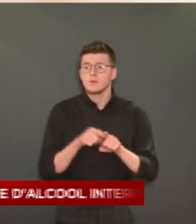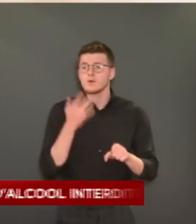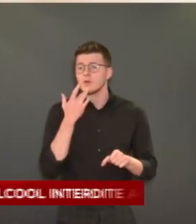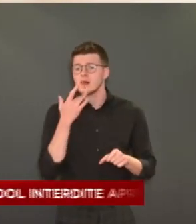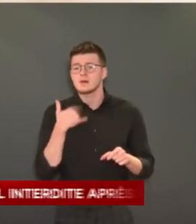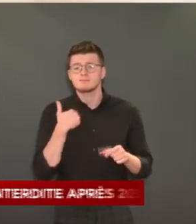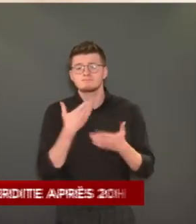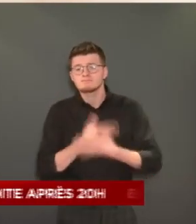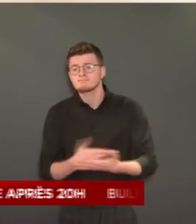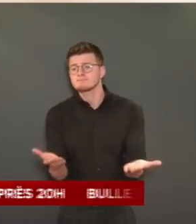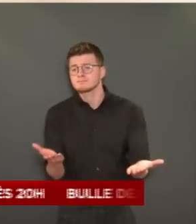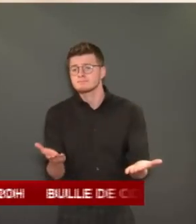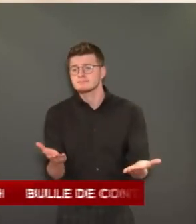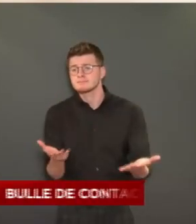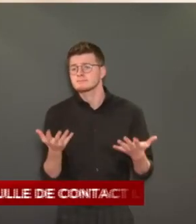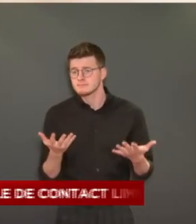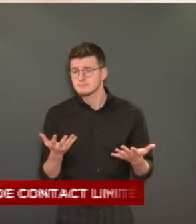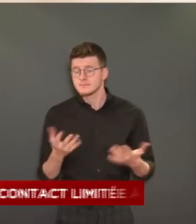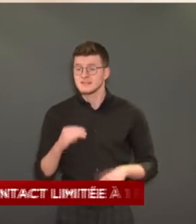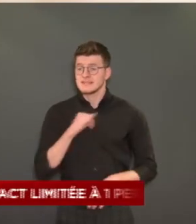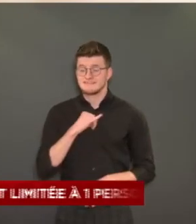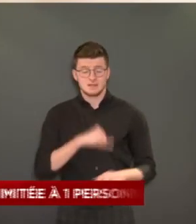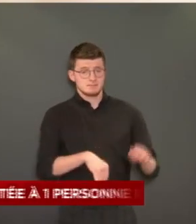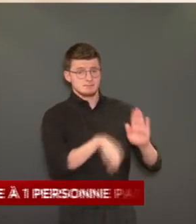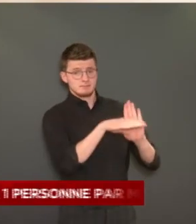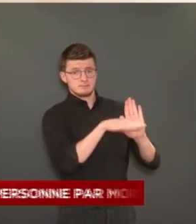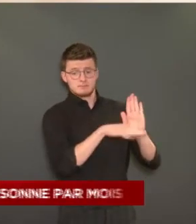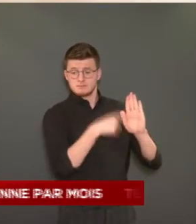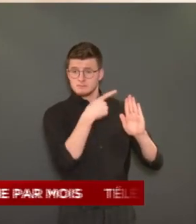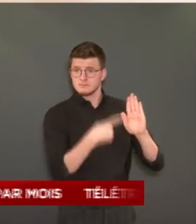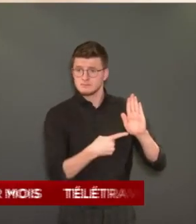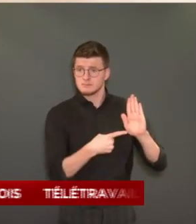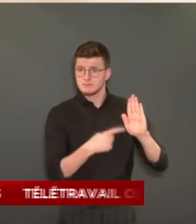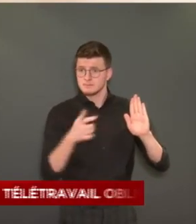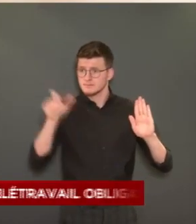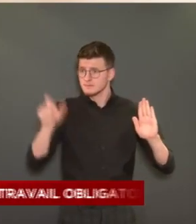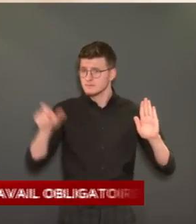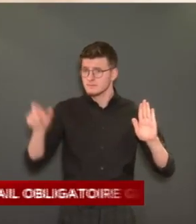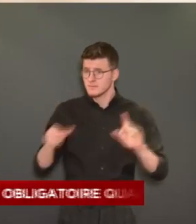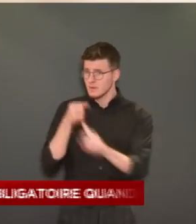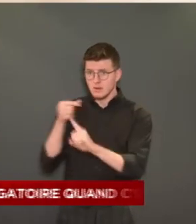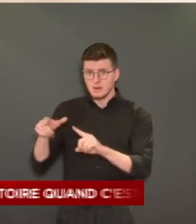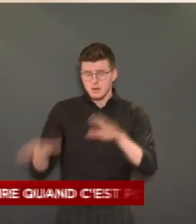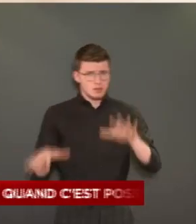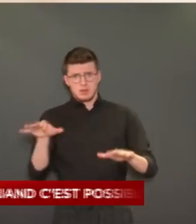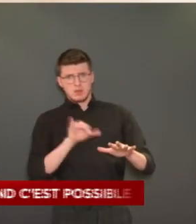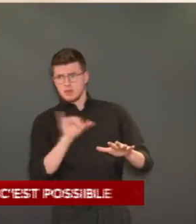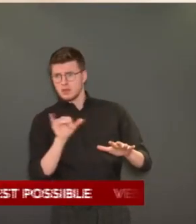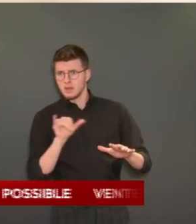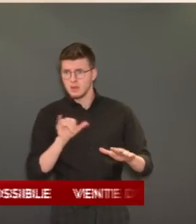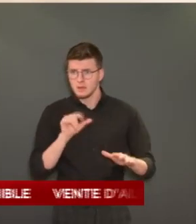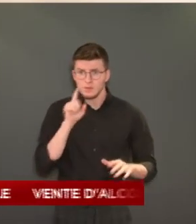op basis van deze maatregelen vanavond zwaar geraakt zijn. M'adresser à tous ceux qui sont fortement touchés par les mesures que nous avons